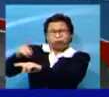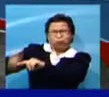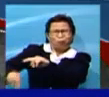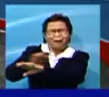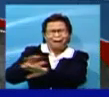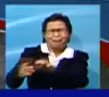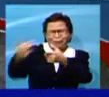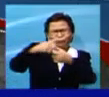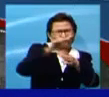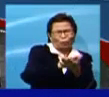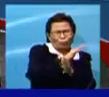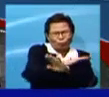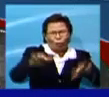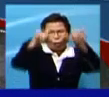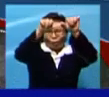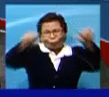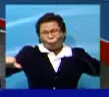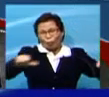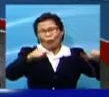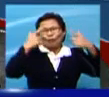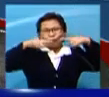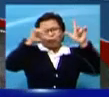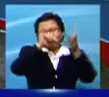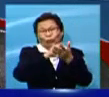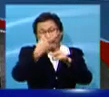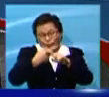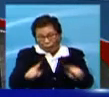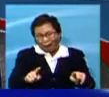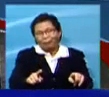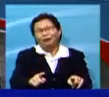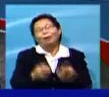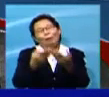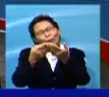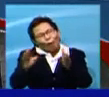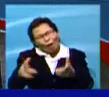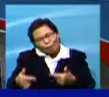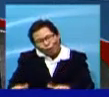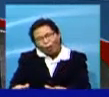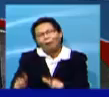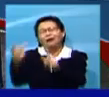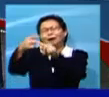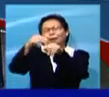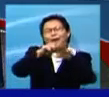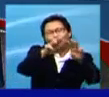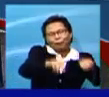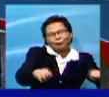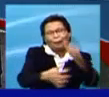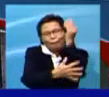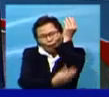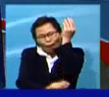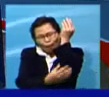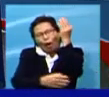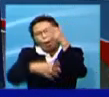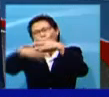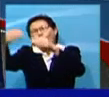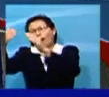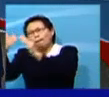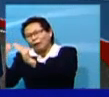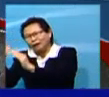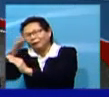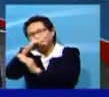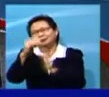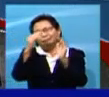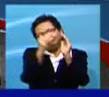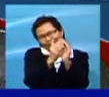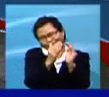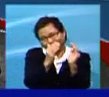memasuki sekolah asrama berprestij itu. Sebaliknya, ia membuka peluang lebih besar kepada pelajar miskin di luar bandar dan